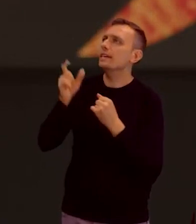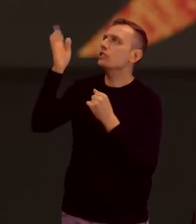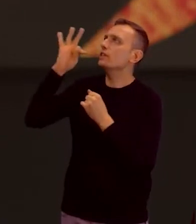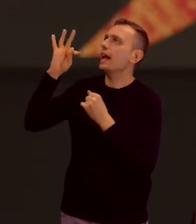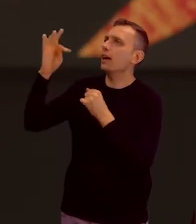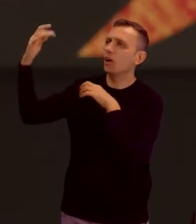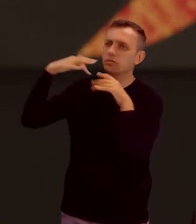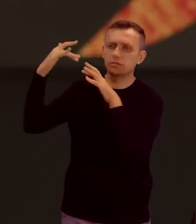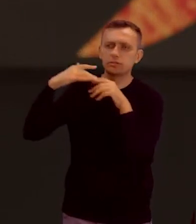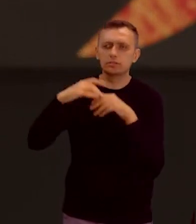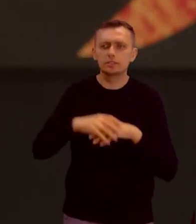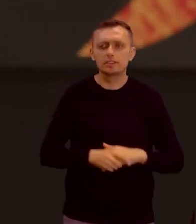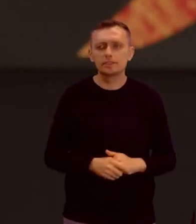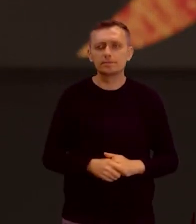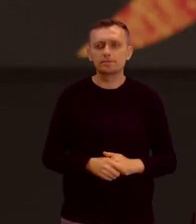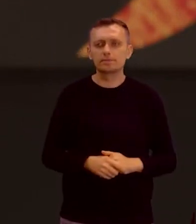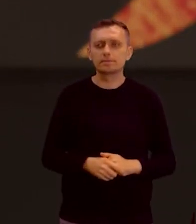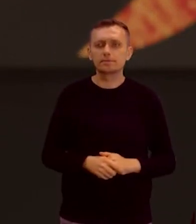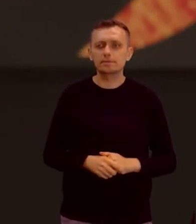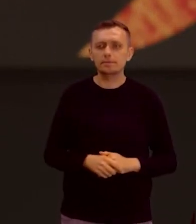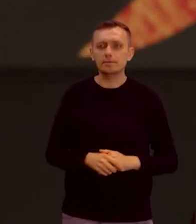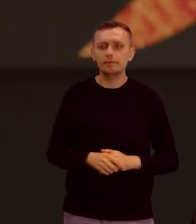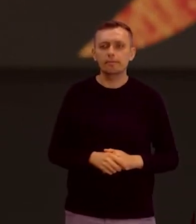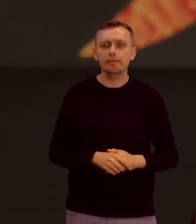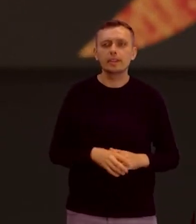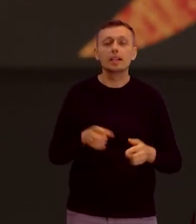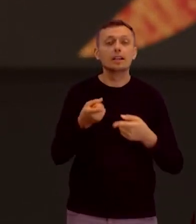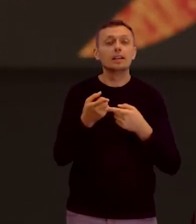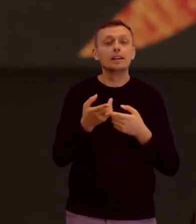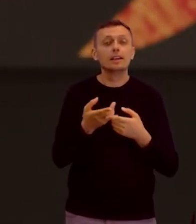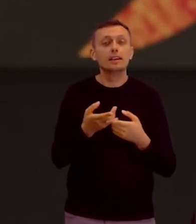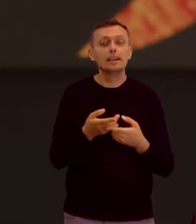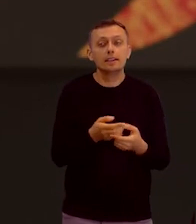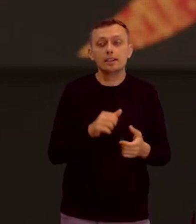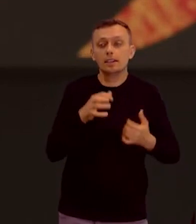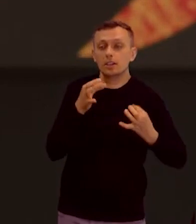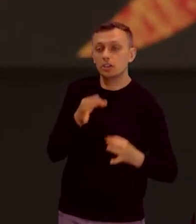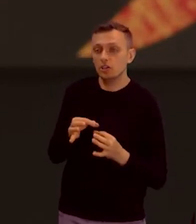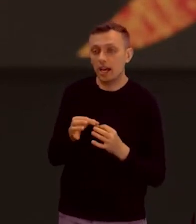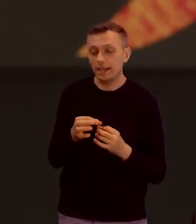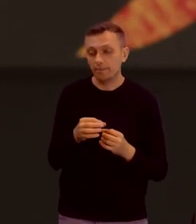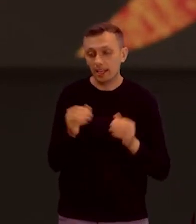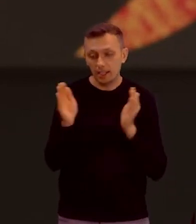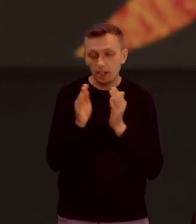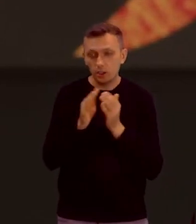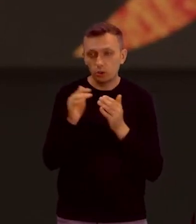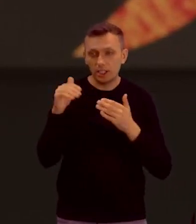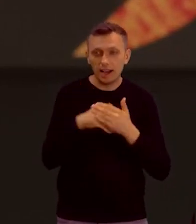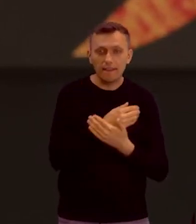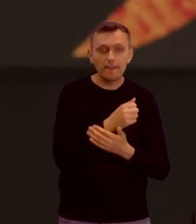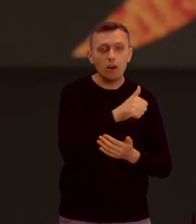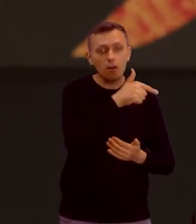są wstępem do mini nowej serii nauczania składającego się z dwóch odcinków, a